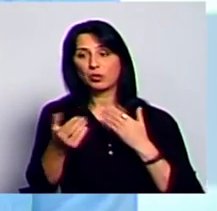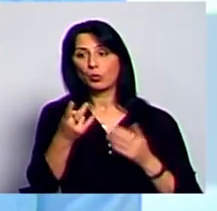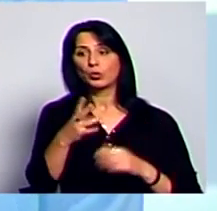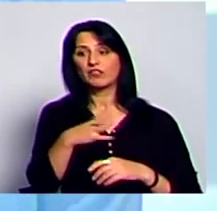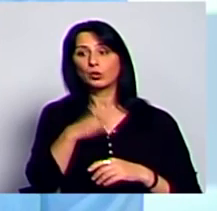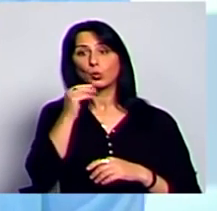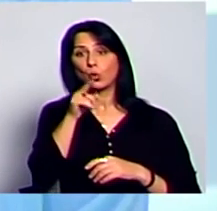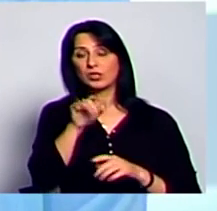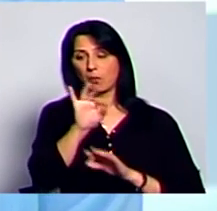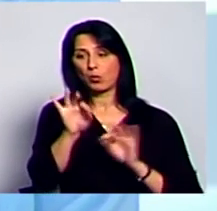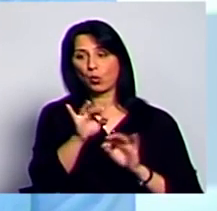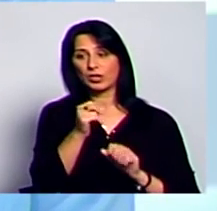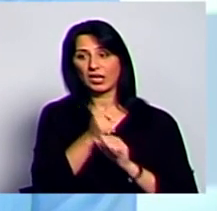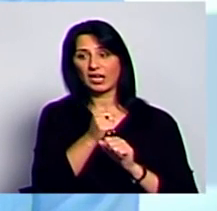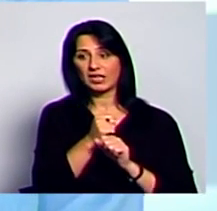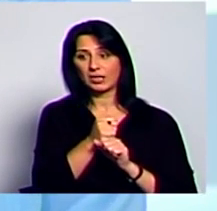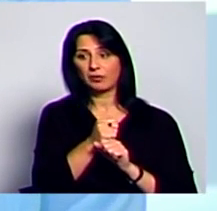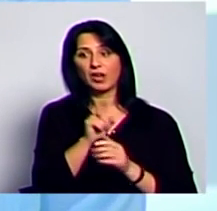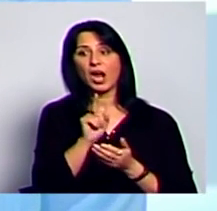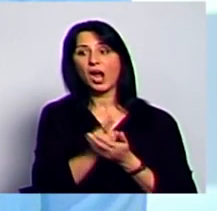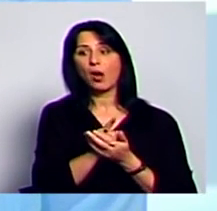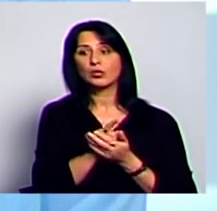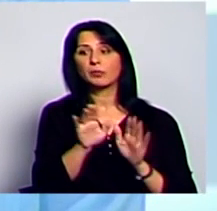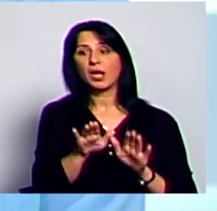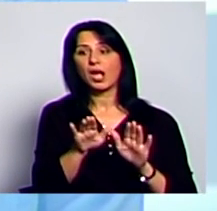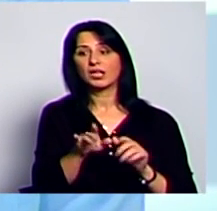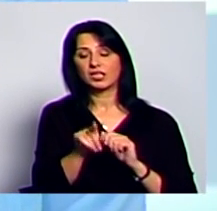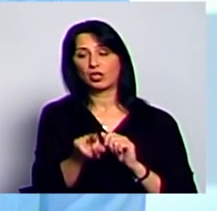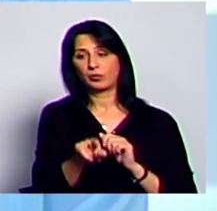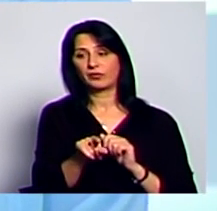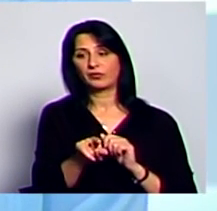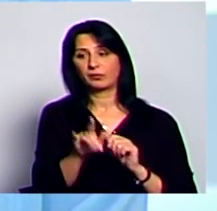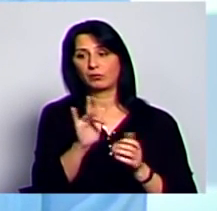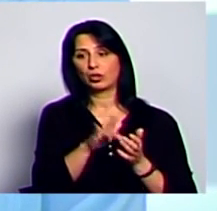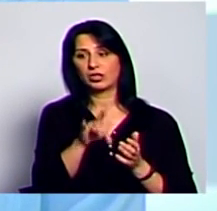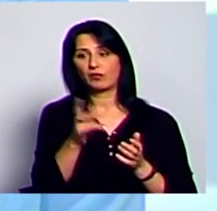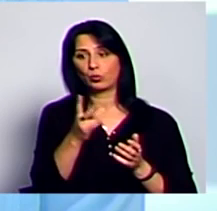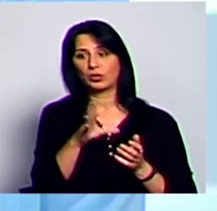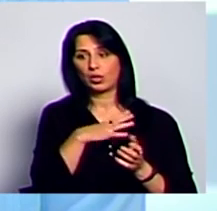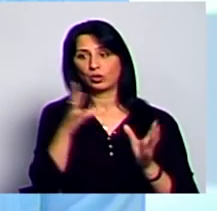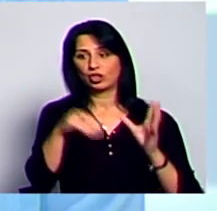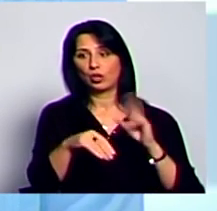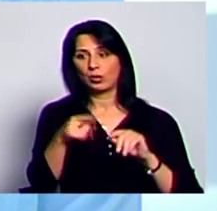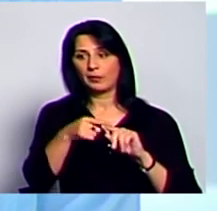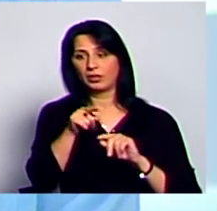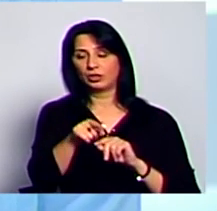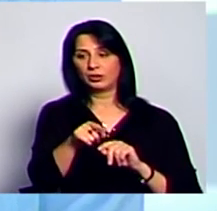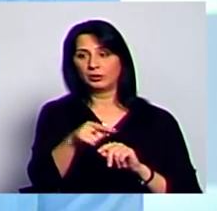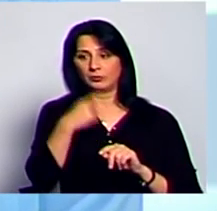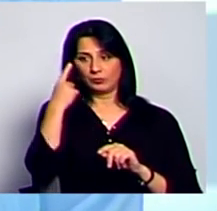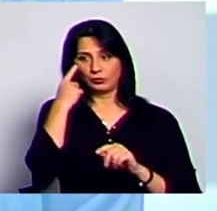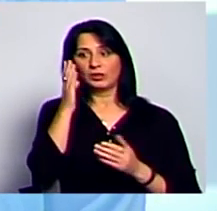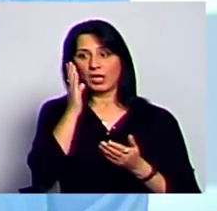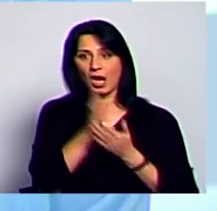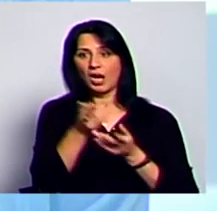უნდა იყოს, როცა ასეთი პროექტები ხორციელდება, აუცილებლად ადგილობრივი მოსახლეობა უნდა იყოს ჩართული ამაში. მით უმეტეს გონი